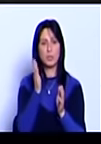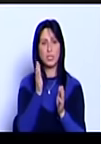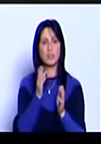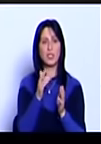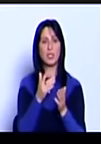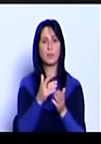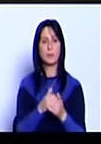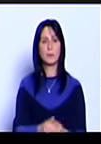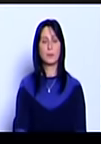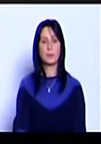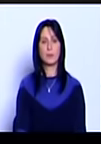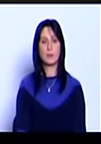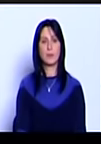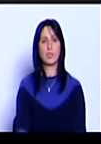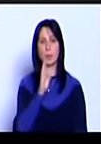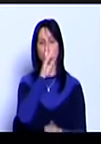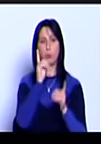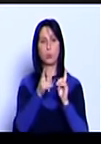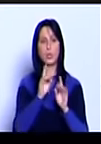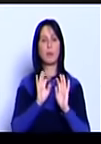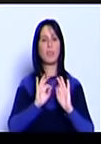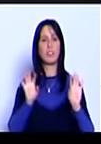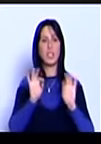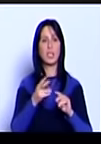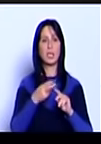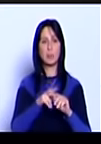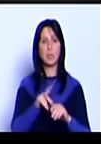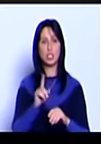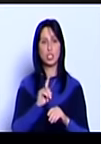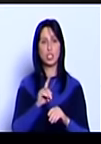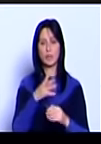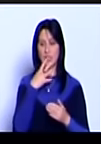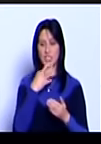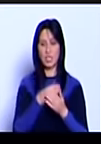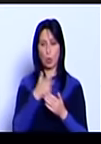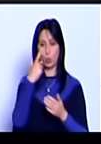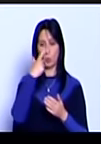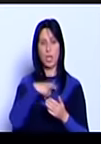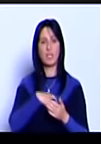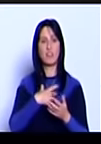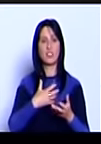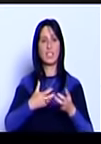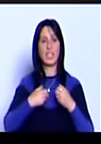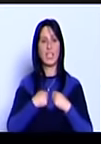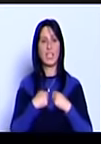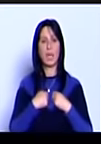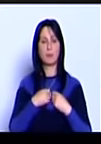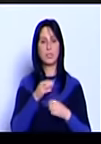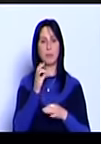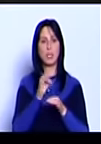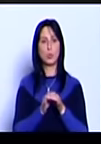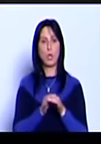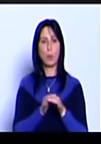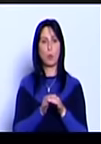დასახვით. უნებრივად აცხადებს იმას, რომ აი საკუთარ თავზე იღებს თითქოს